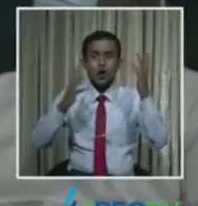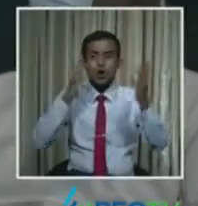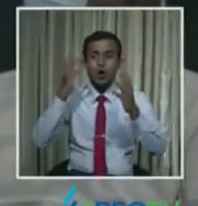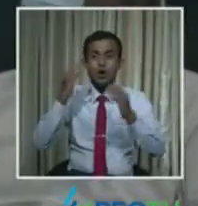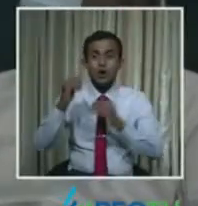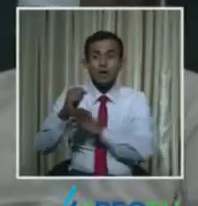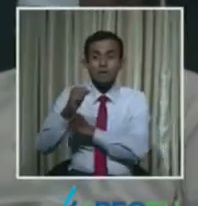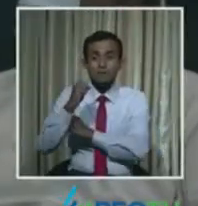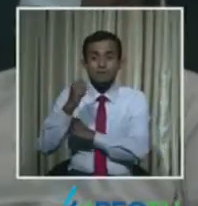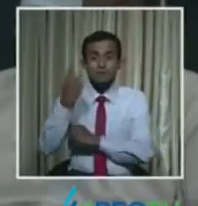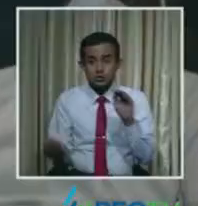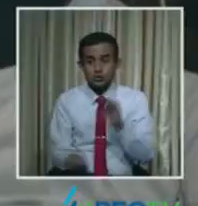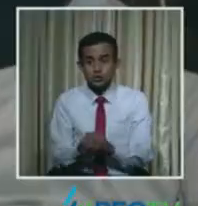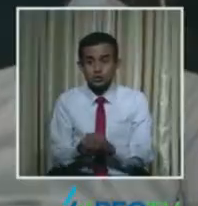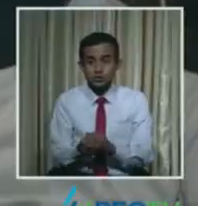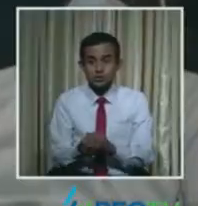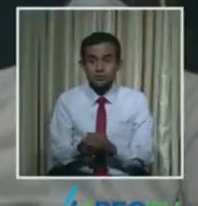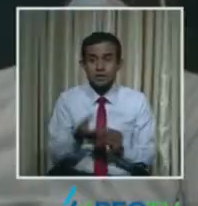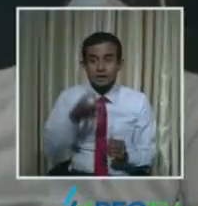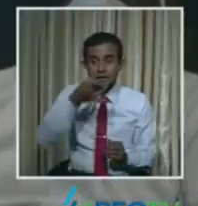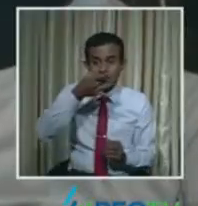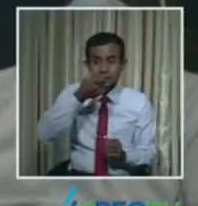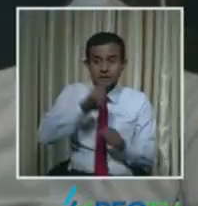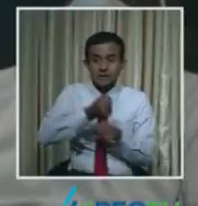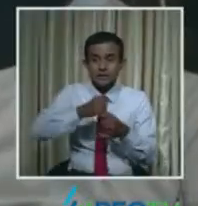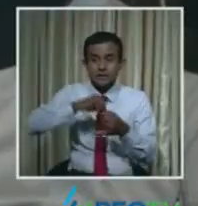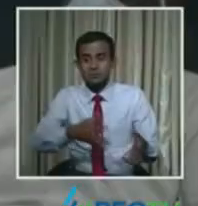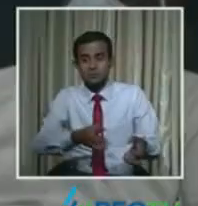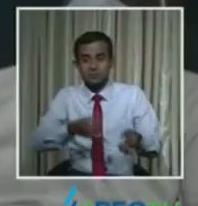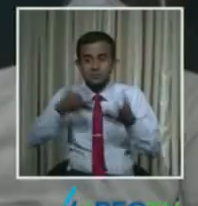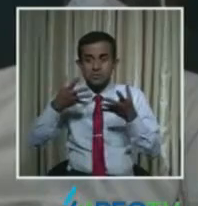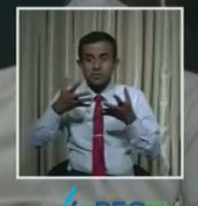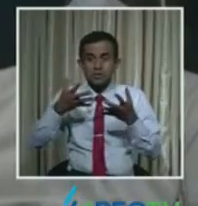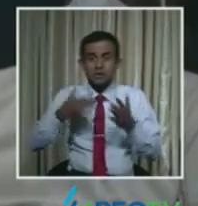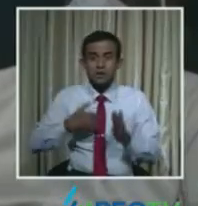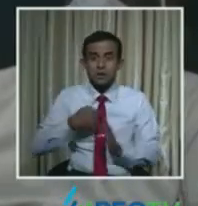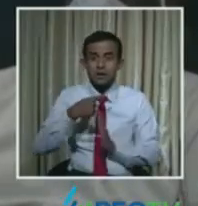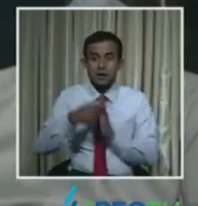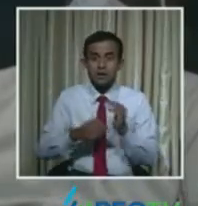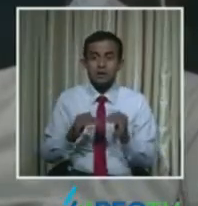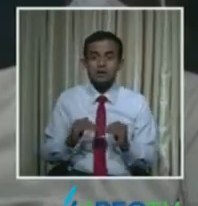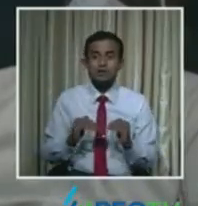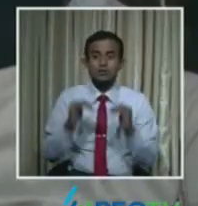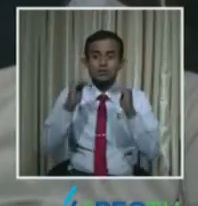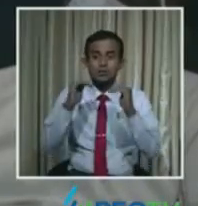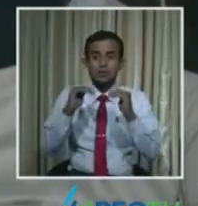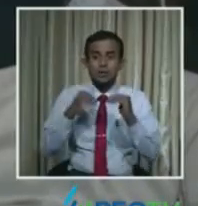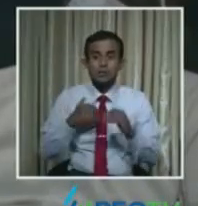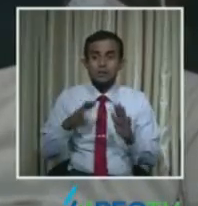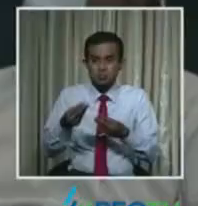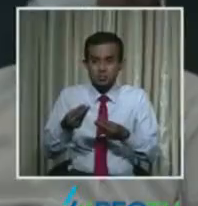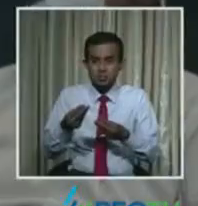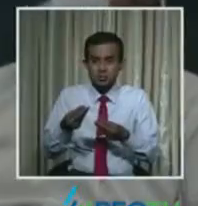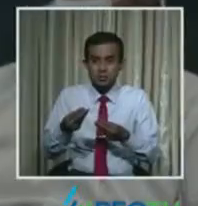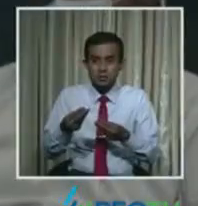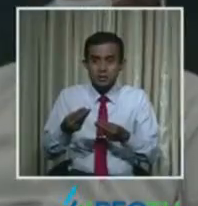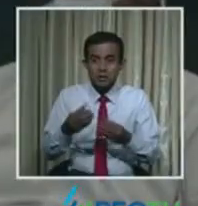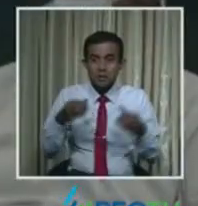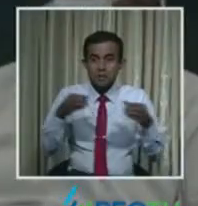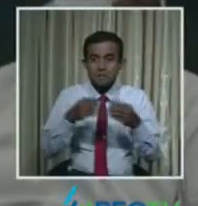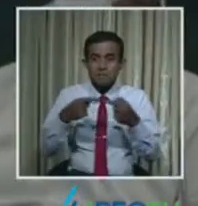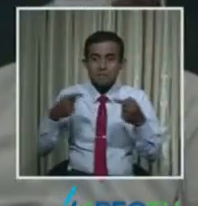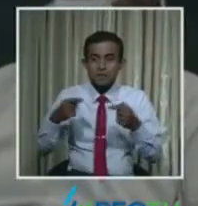බලශක්ති විශේෂඥයන් පැහැදිලි කරනවා. තෙල් සා ගෑස් සම්පත් ගොඩ දාලා අපේ රට ගොඩ දාන්න අපිට තියෙන සීමිත කාලයයි. පක්ෂ